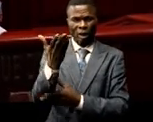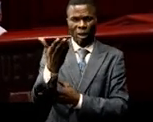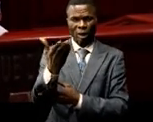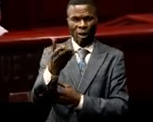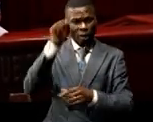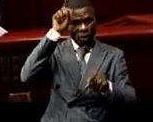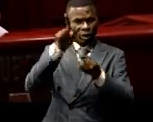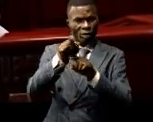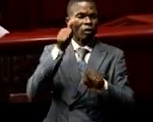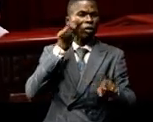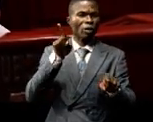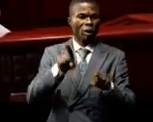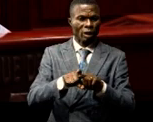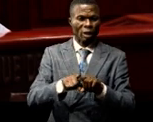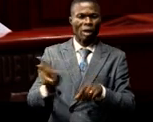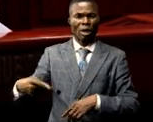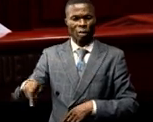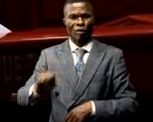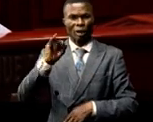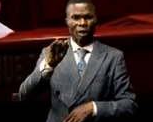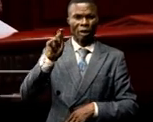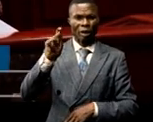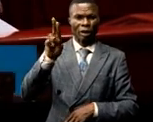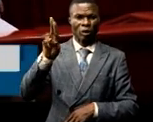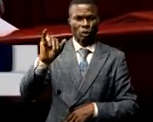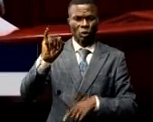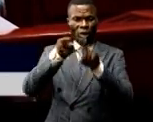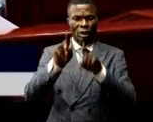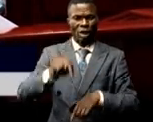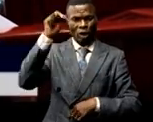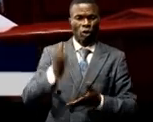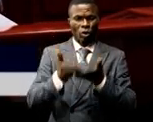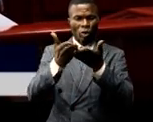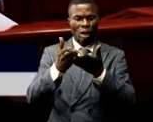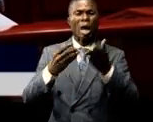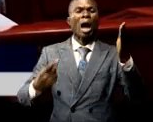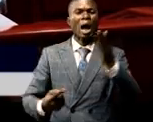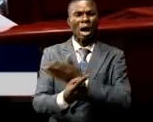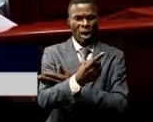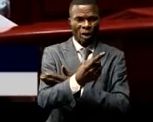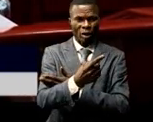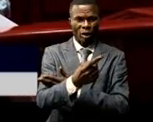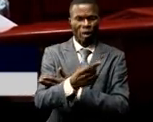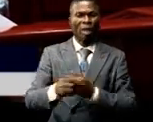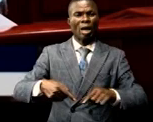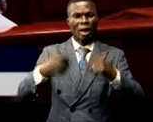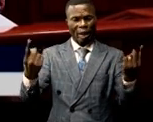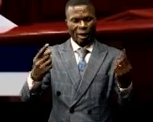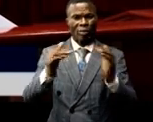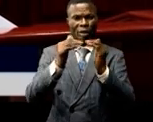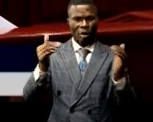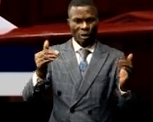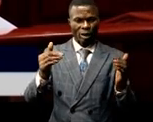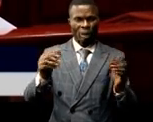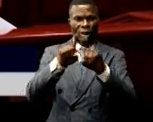et sœurs de l'Ituri et de Nord Kivu de dénoncer les ennemis de la paix ou